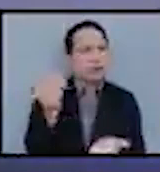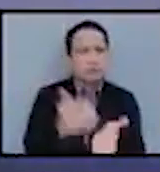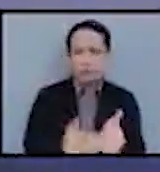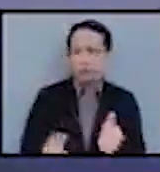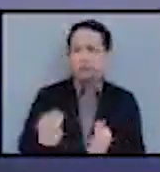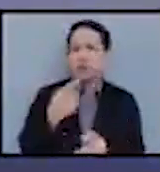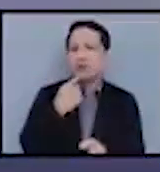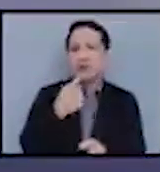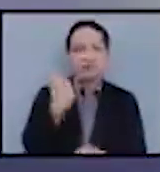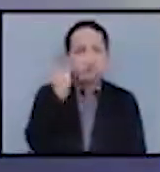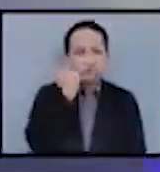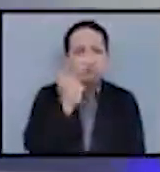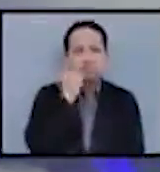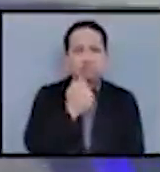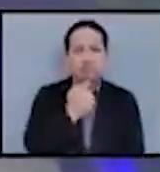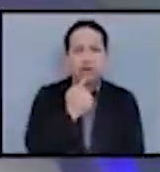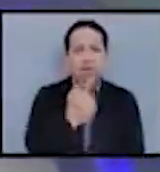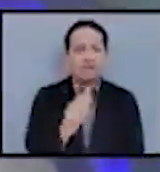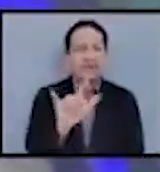na mahal kita.